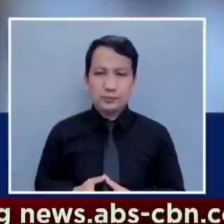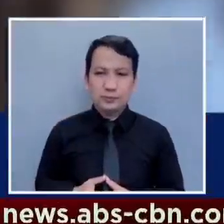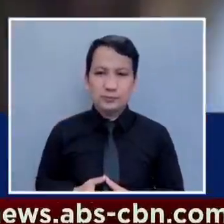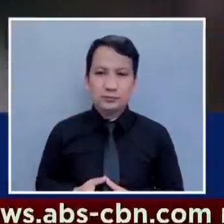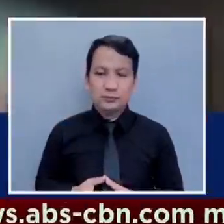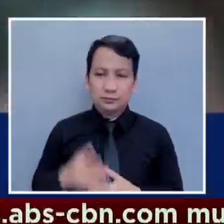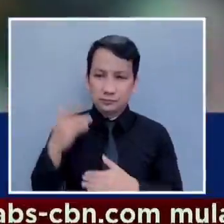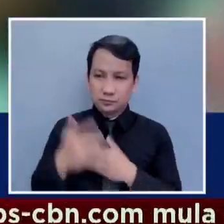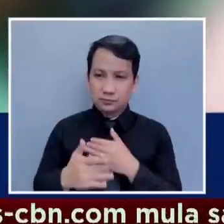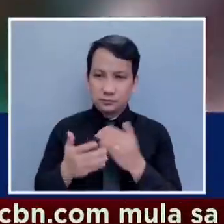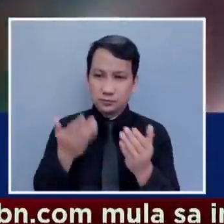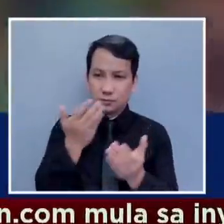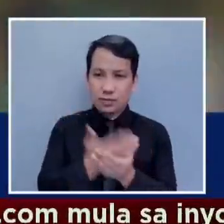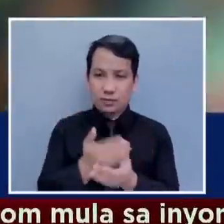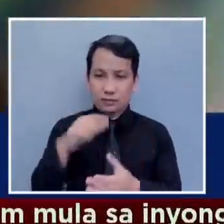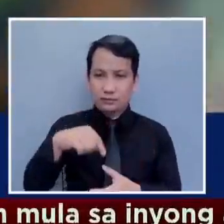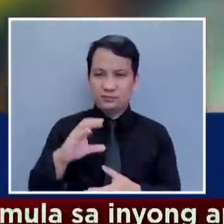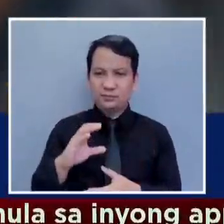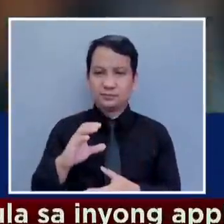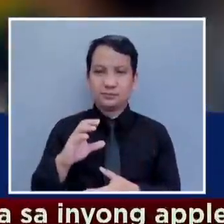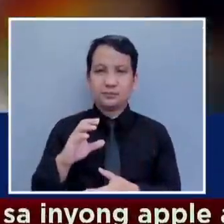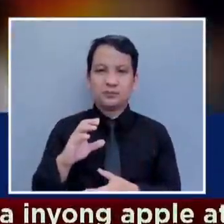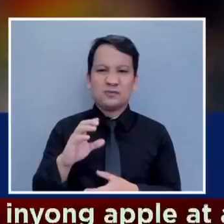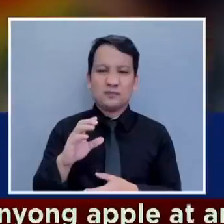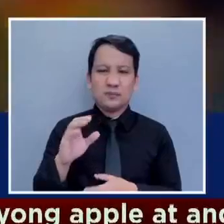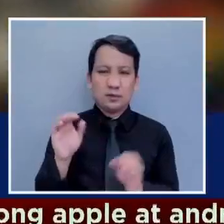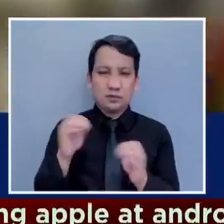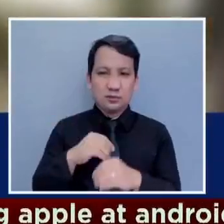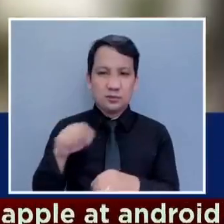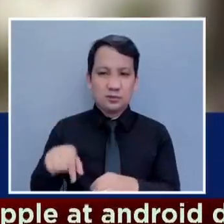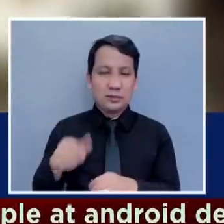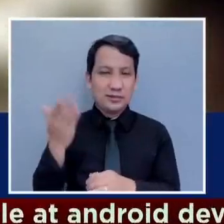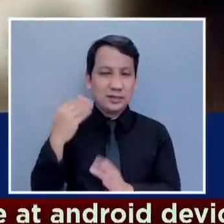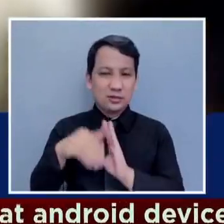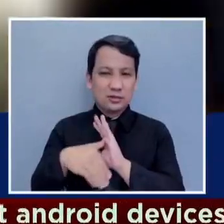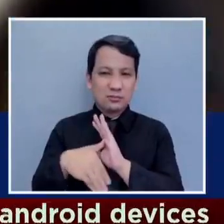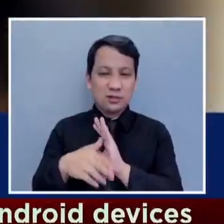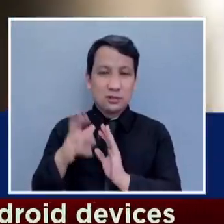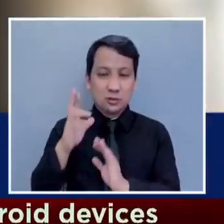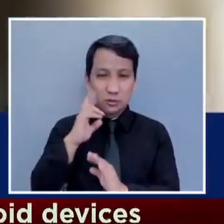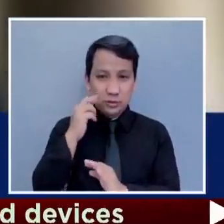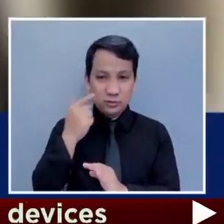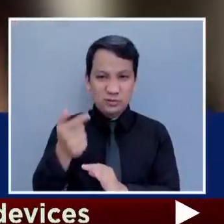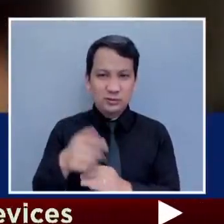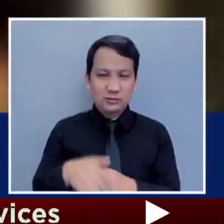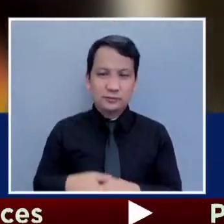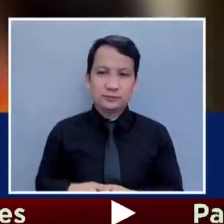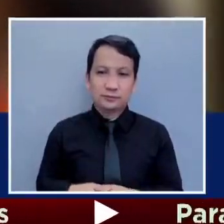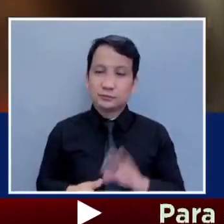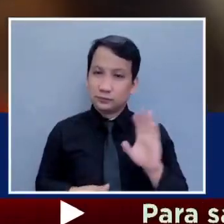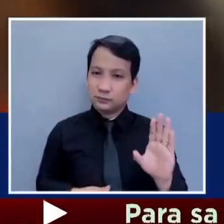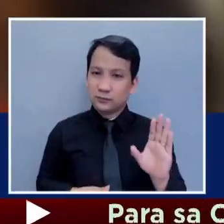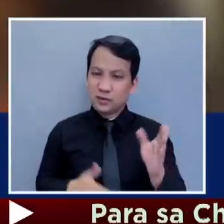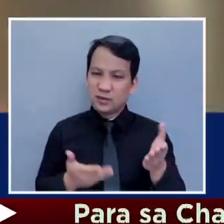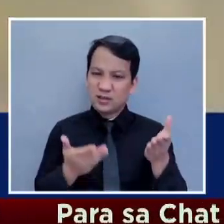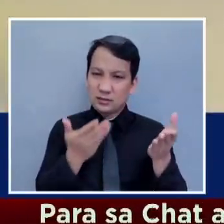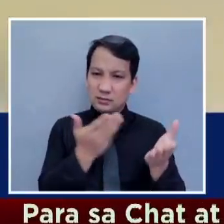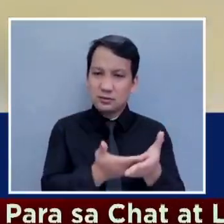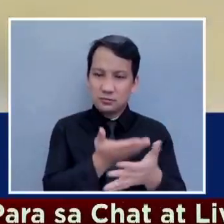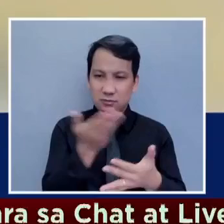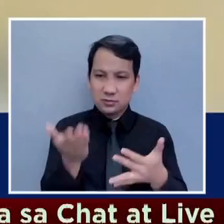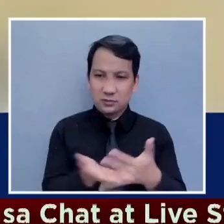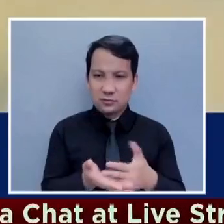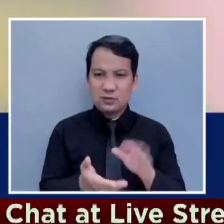Maagang nagtungo sa Quezon City Prosecutor's Office si dating COMELEC Commissioner Rowena Guanzon. Ang kanyang pakay, sampahan